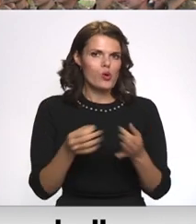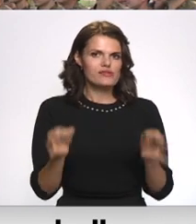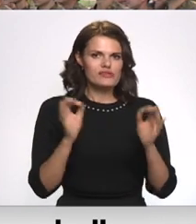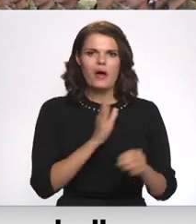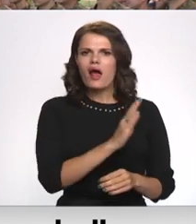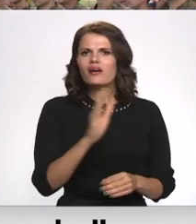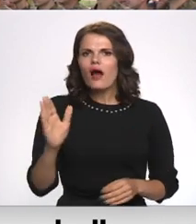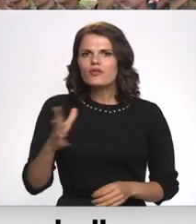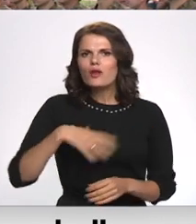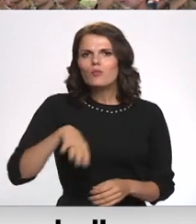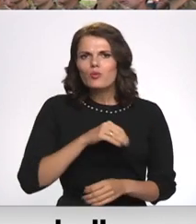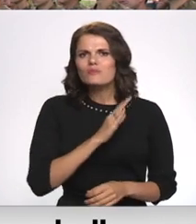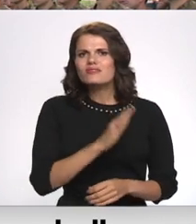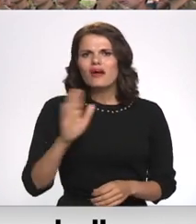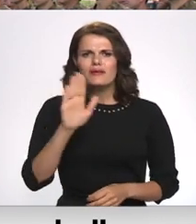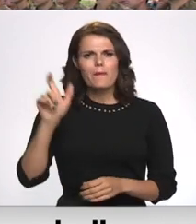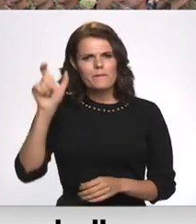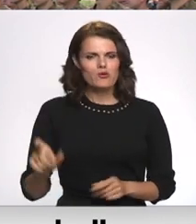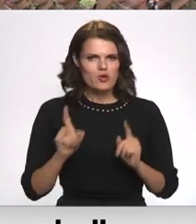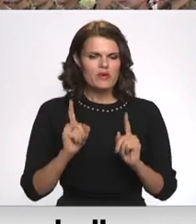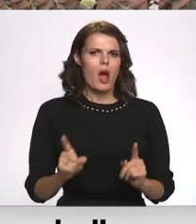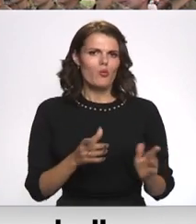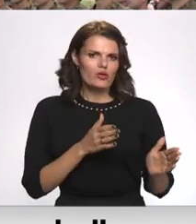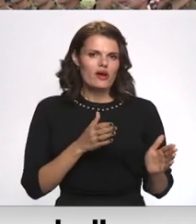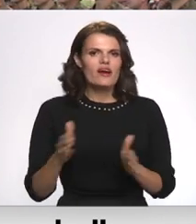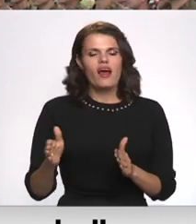katram no mums, katram pilsonim būtu jābūt gatavam